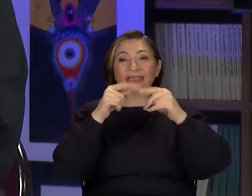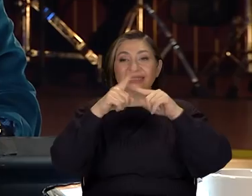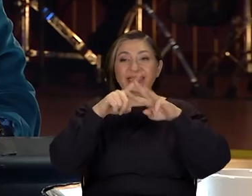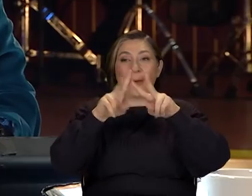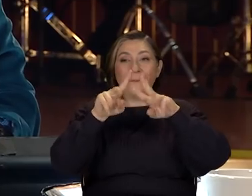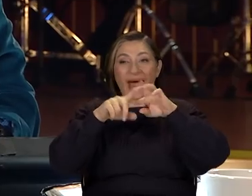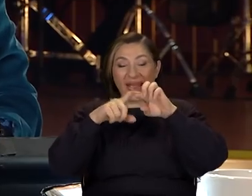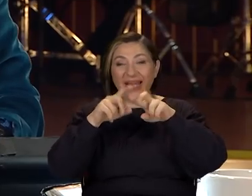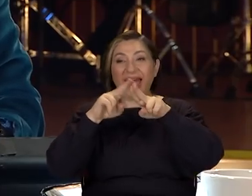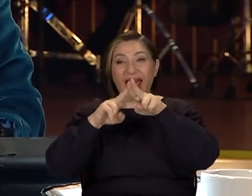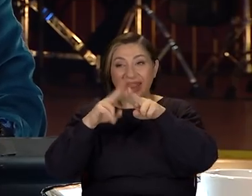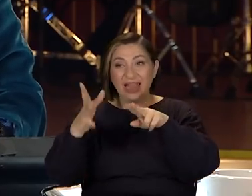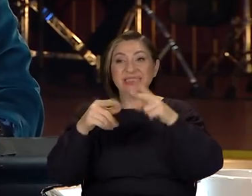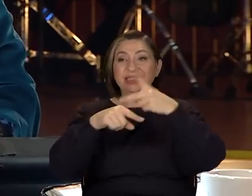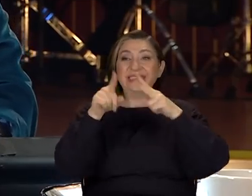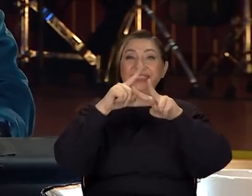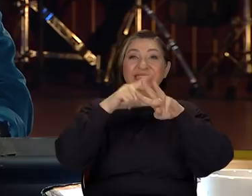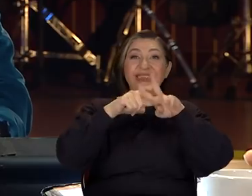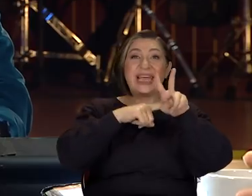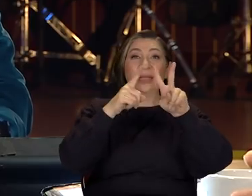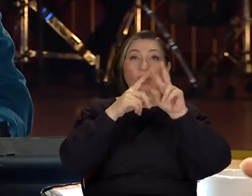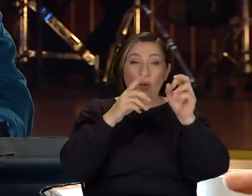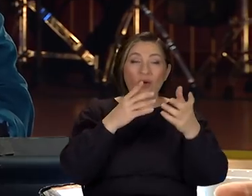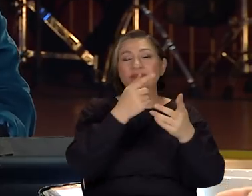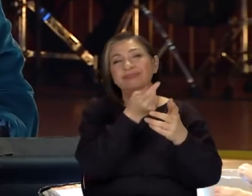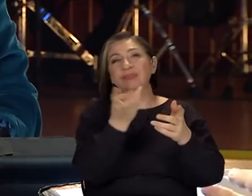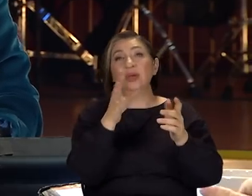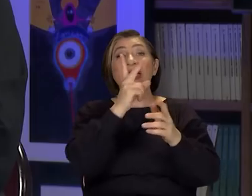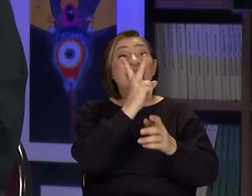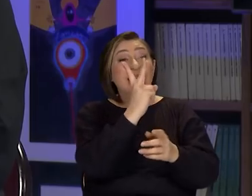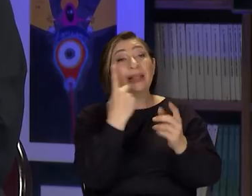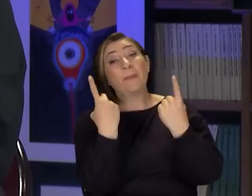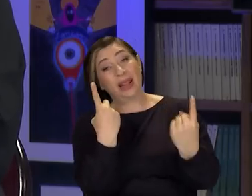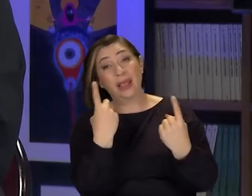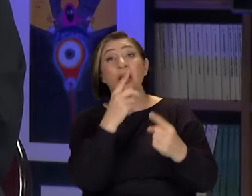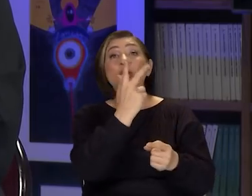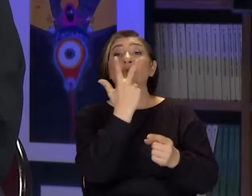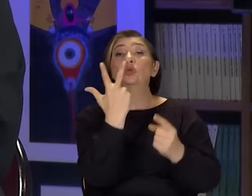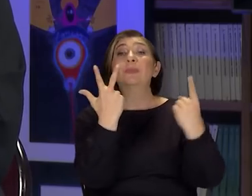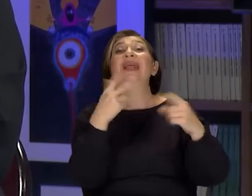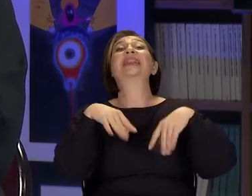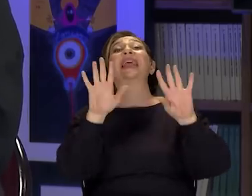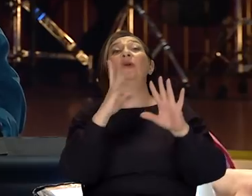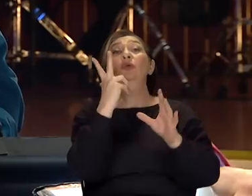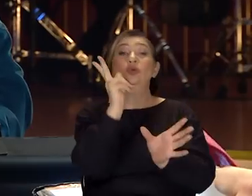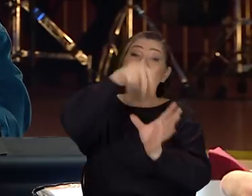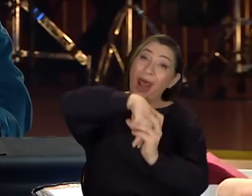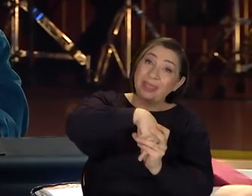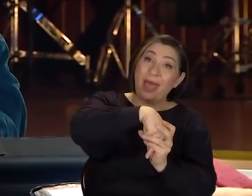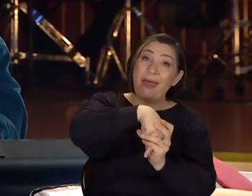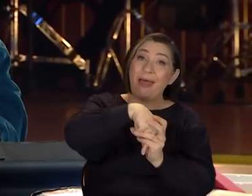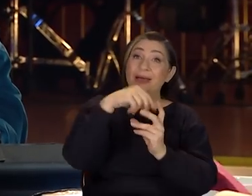Günenç ve diğerleri oynuyor. Orada onun ismi ikinin biri. Evet. Sizinkisinin ismi ama üçün biri değil. Siz üçü bir